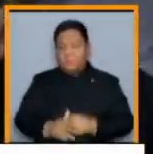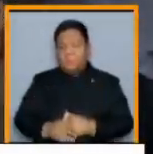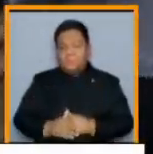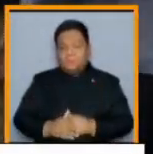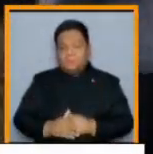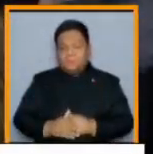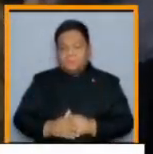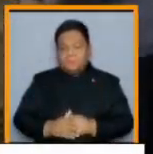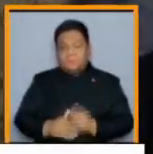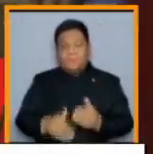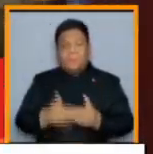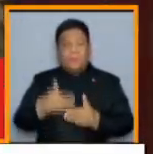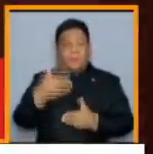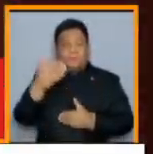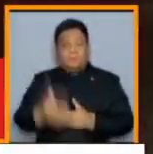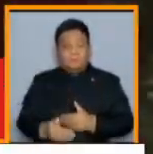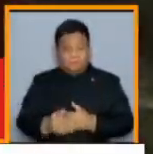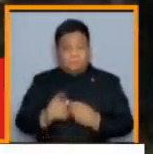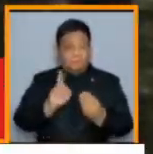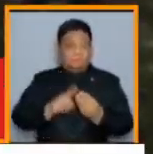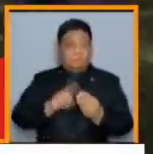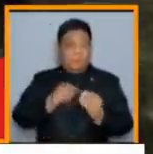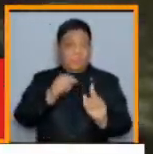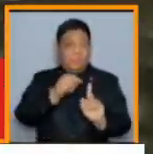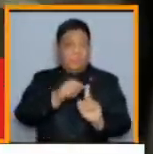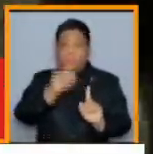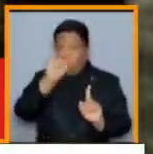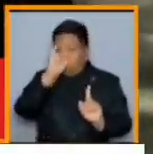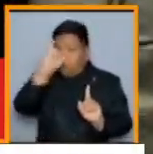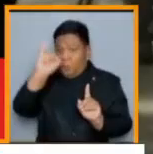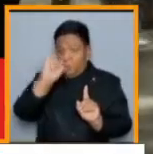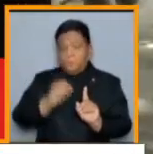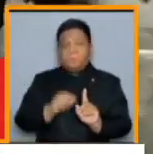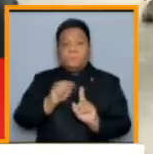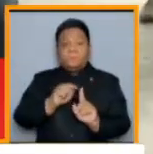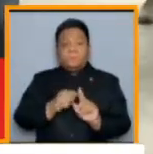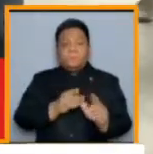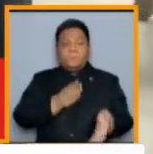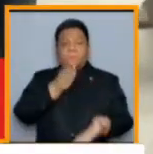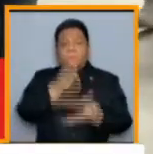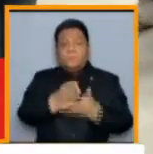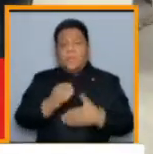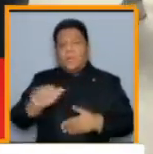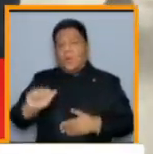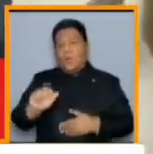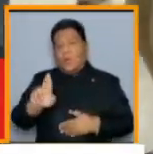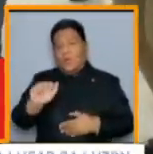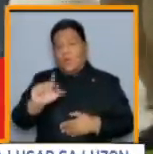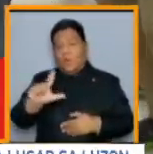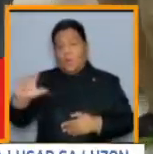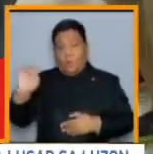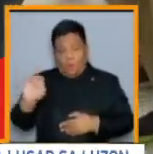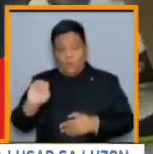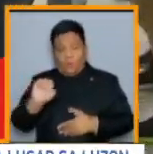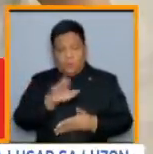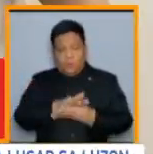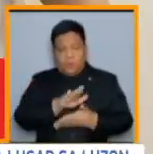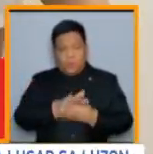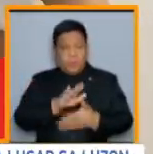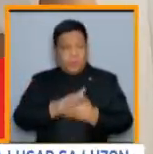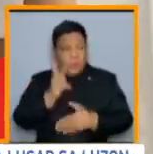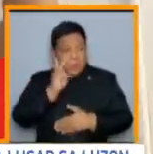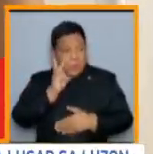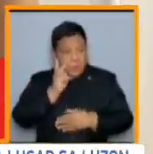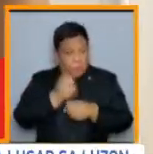Binisita ni Manila Mayor Isko Moreno ang Araulio Quarantine Facility sa United Nations Avenue sa Maynila para tiyaking handa na itong tumanggap ng